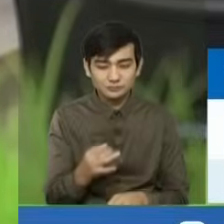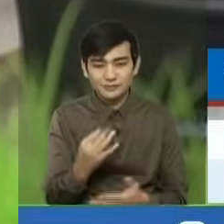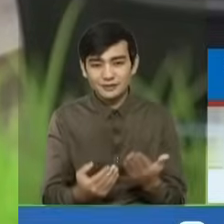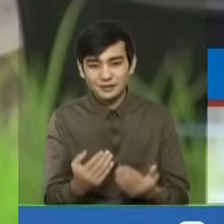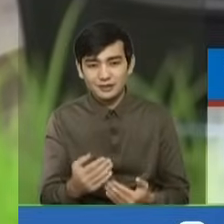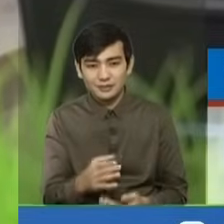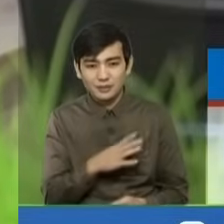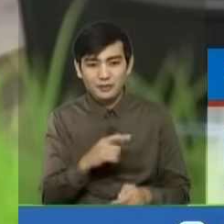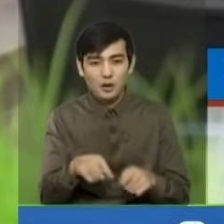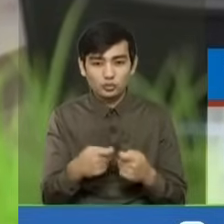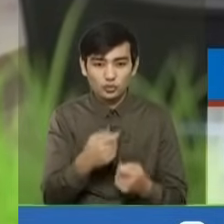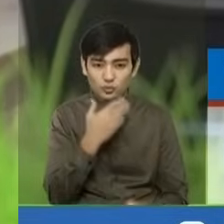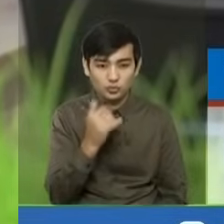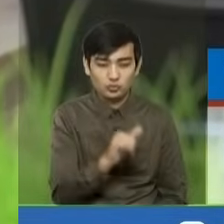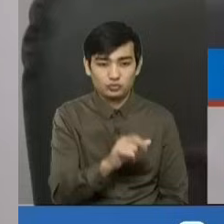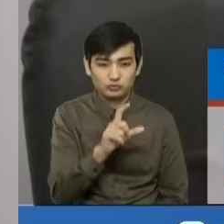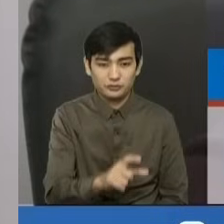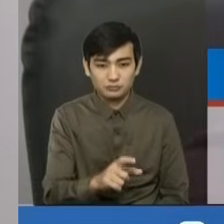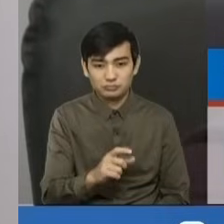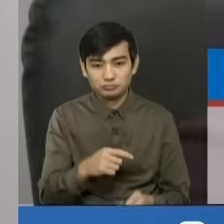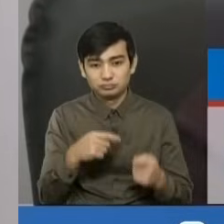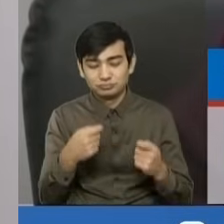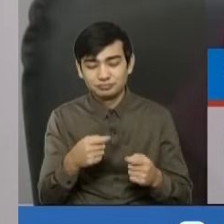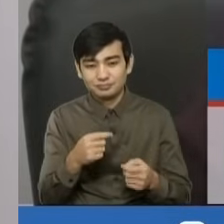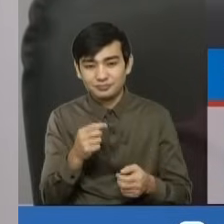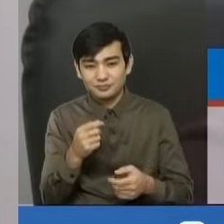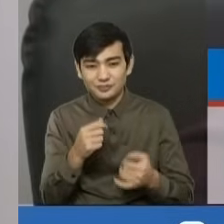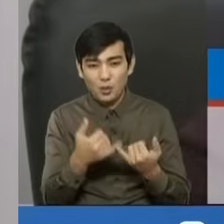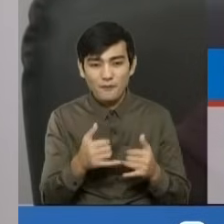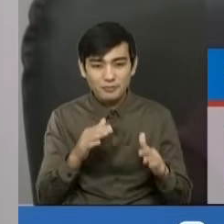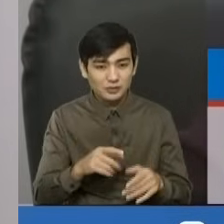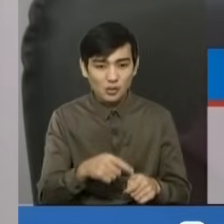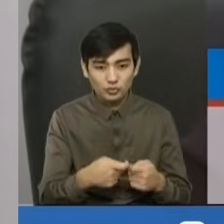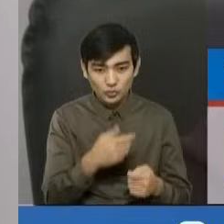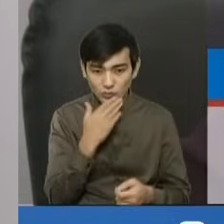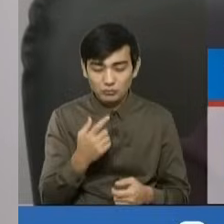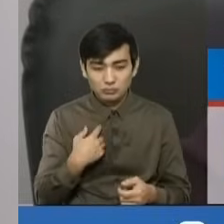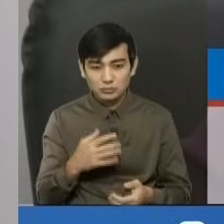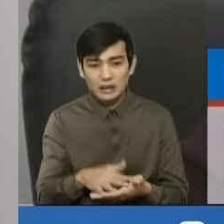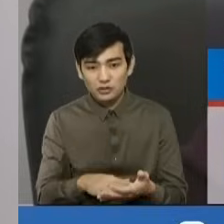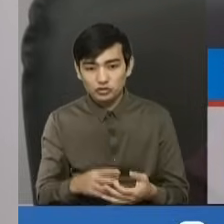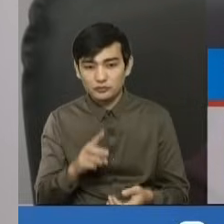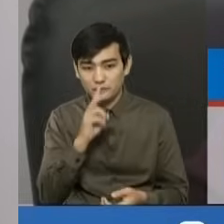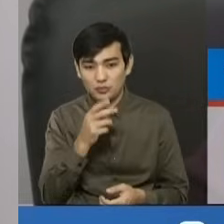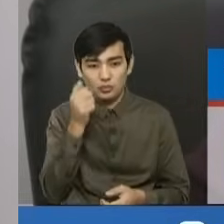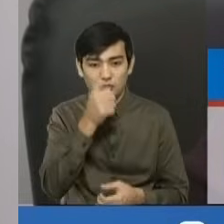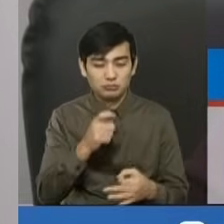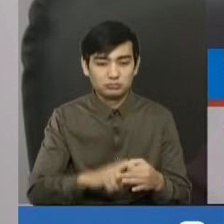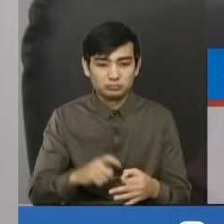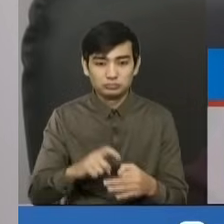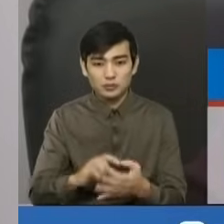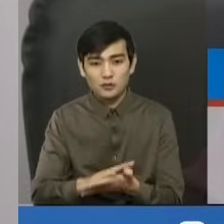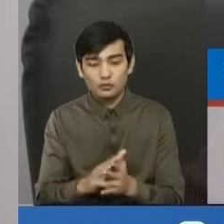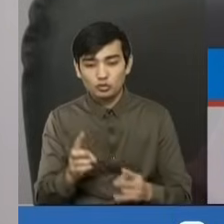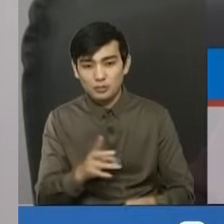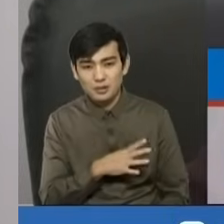отсутствия нарушений со стороны поставщика у нас законодательство РК распространятся везде кроме отдела образования вашего города это на